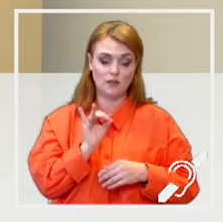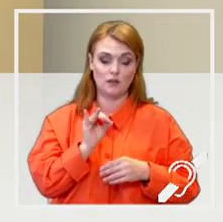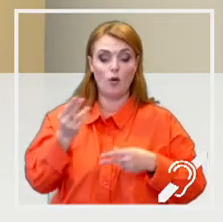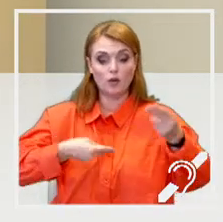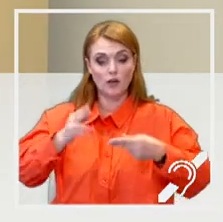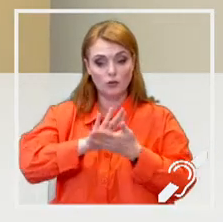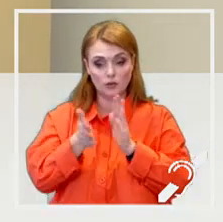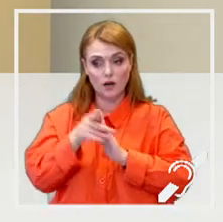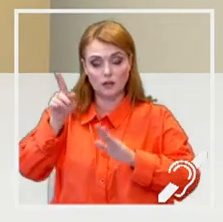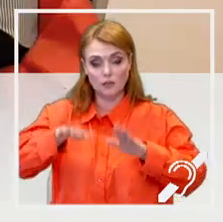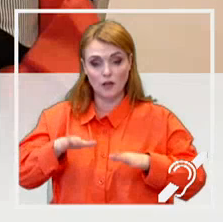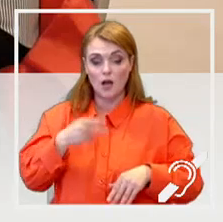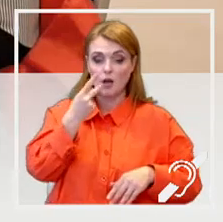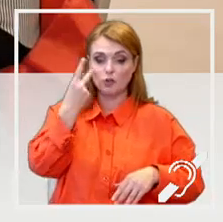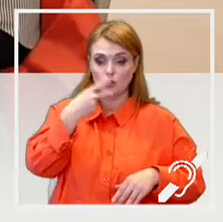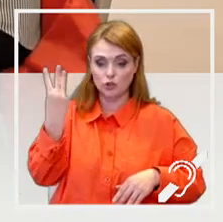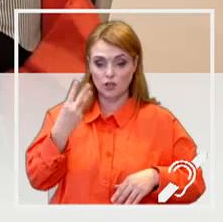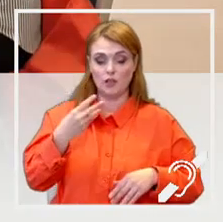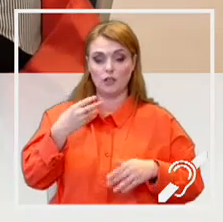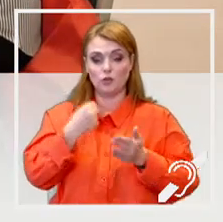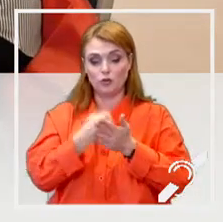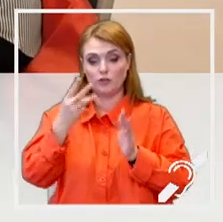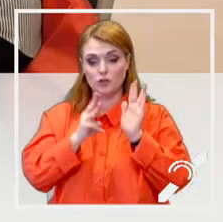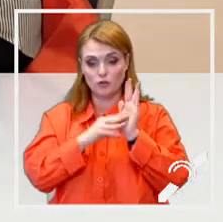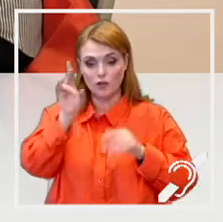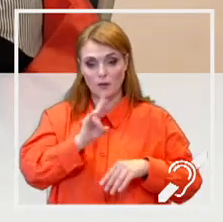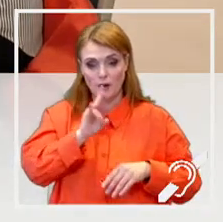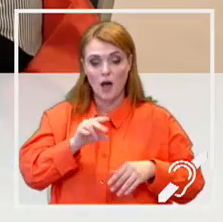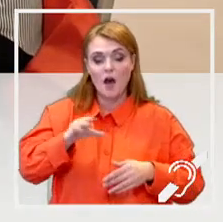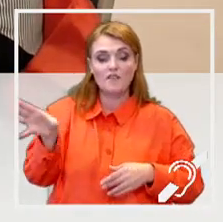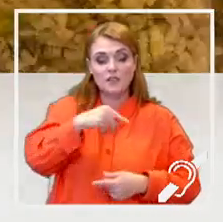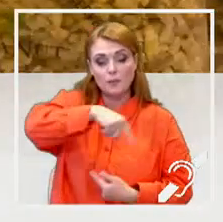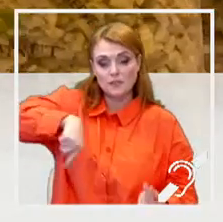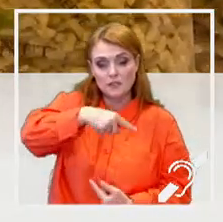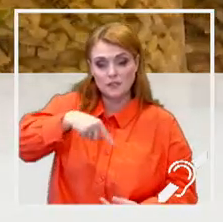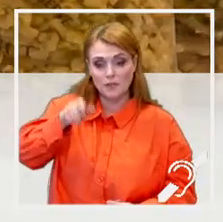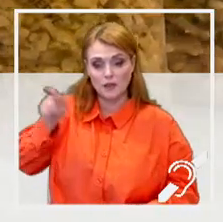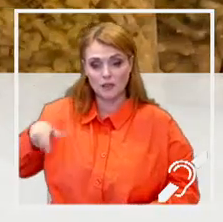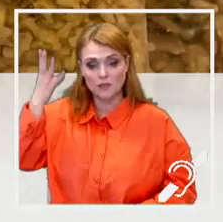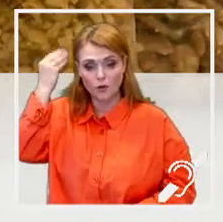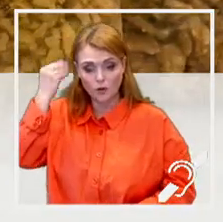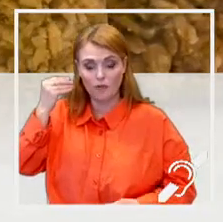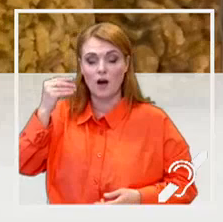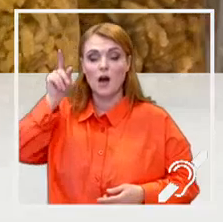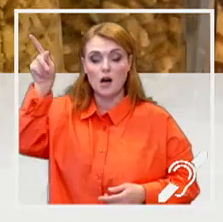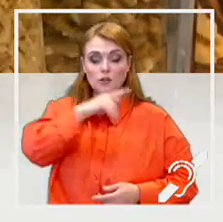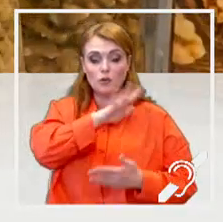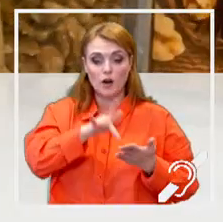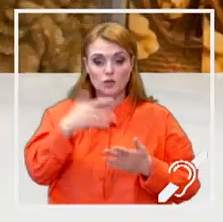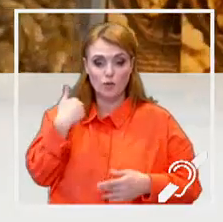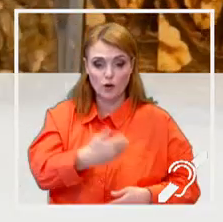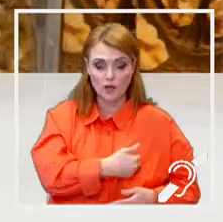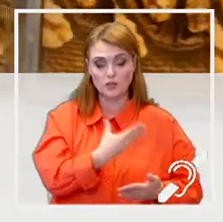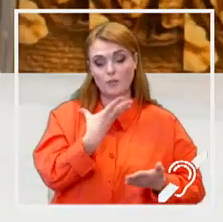În perioada 23 și 28 noiembrie, antreprenorii din Republica Moldova au prezentat la București mobilă, vinuri